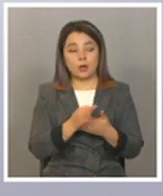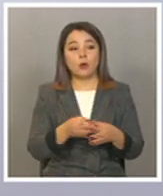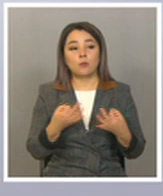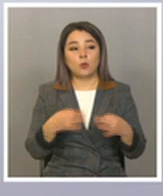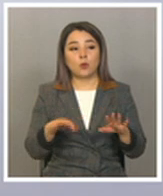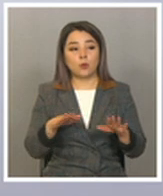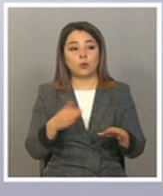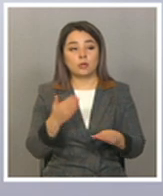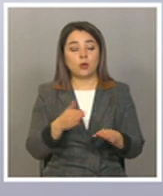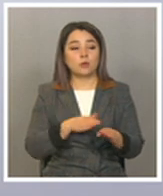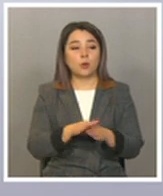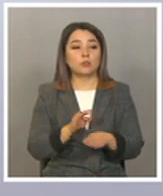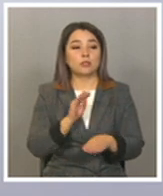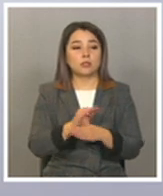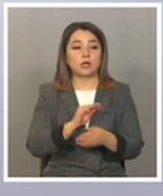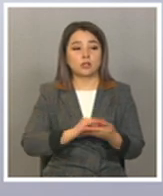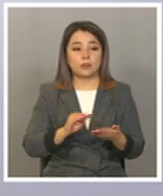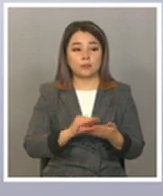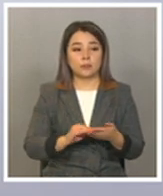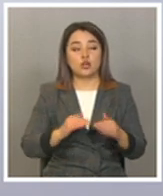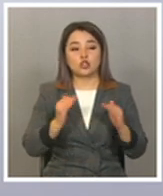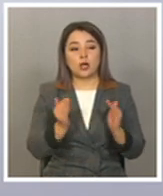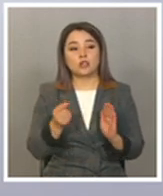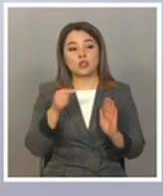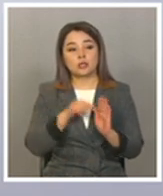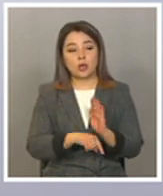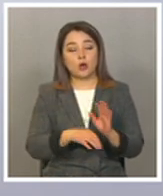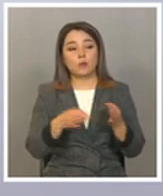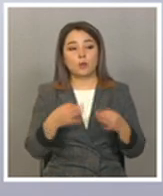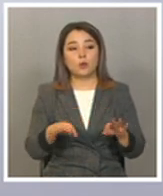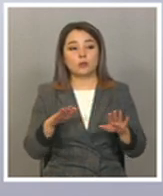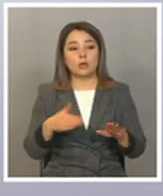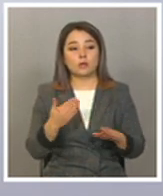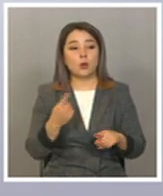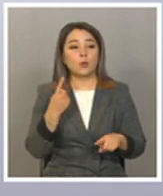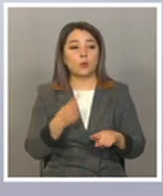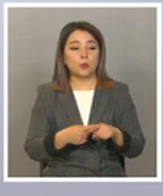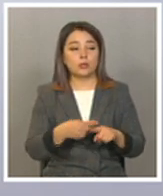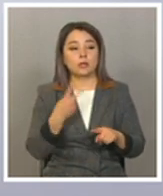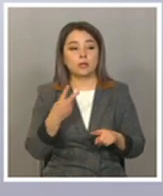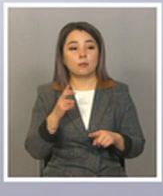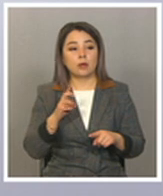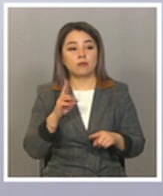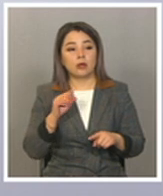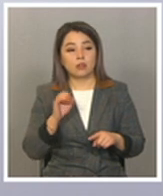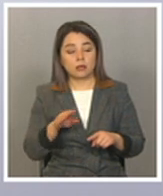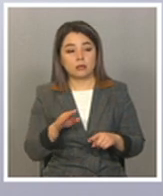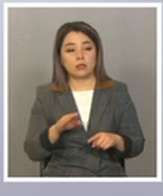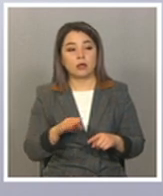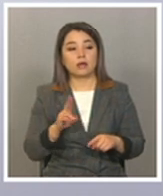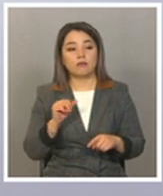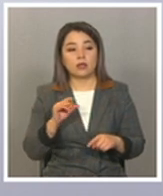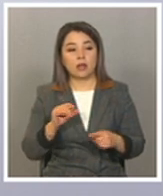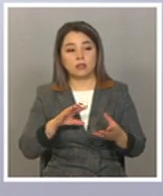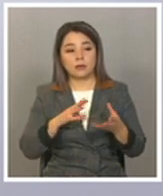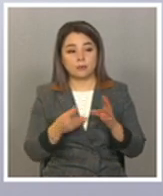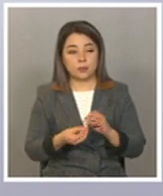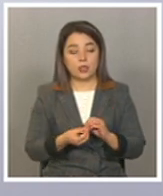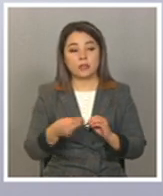орынды толтырыңыз. Жақшаның ішінде бос орын қосу 2b квадраттың квадраты